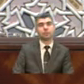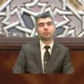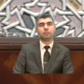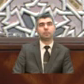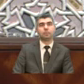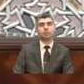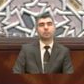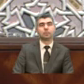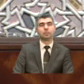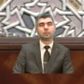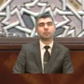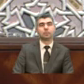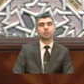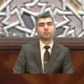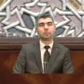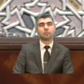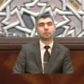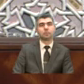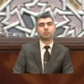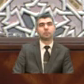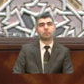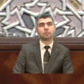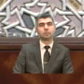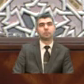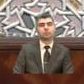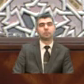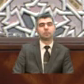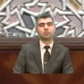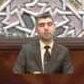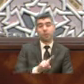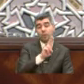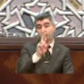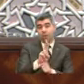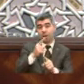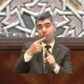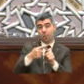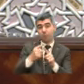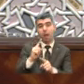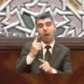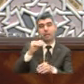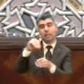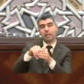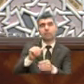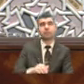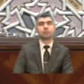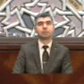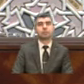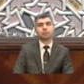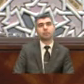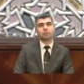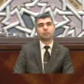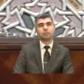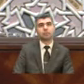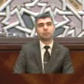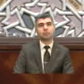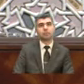يمكنش تعقيب اضافي واحد للفريق، تعقيب اضافي واحد للفريق، هذا النظام الداخلي. هل من تعقيب